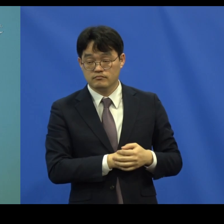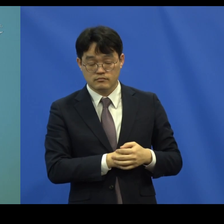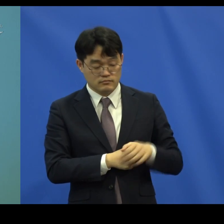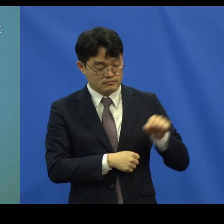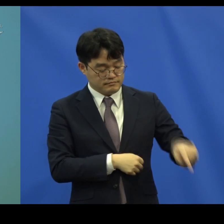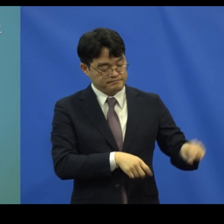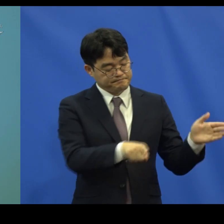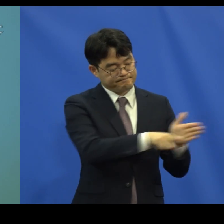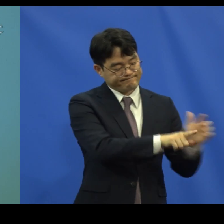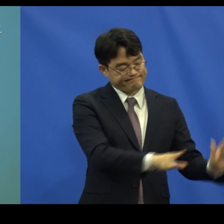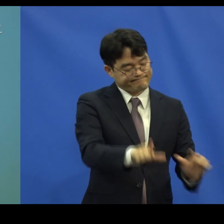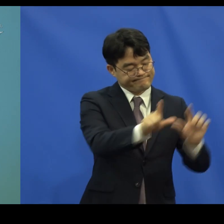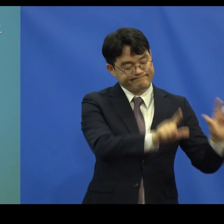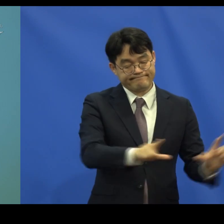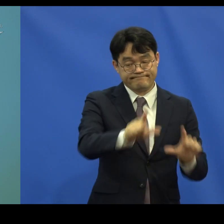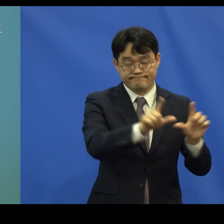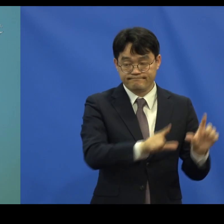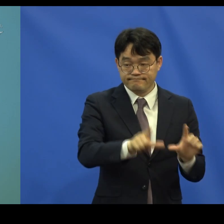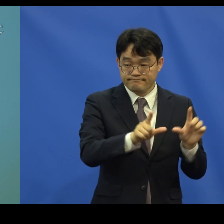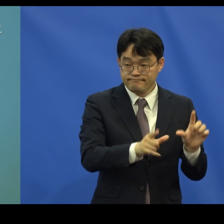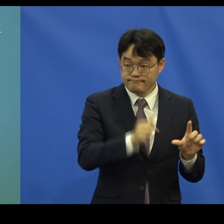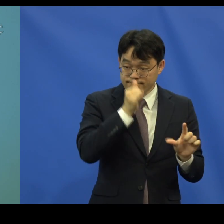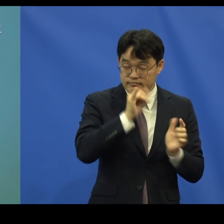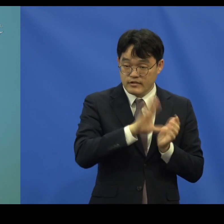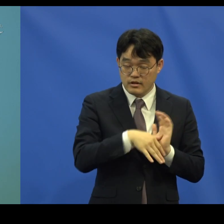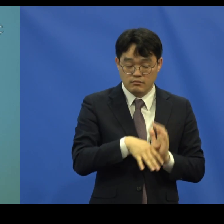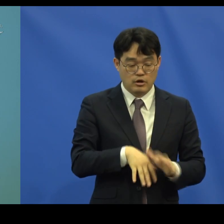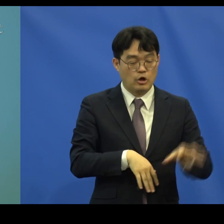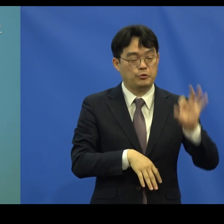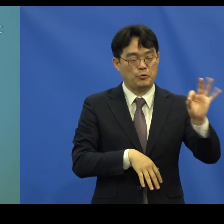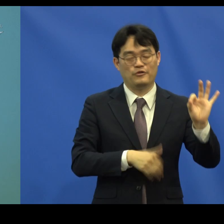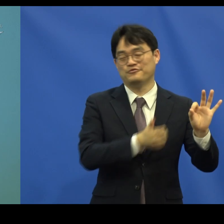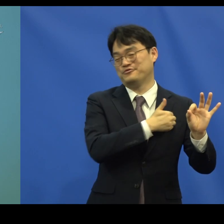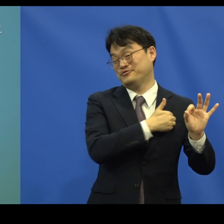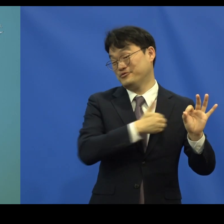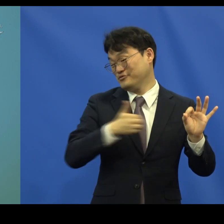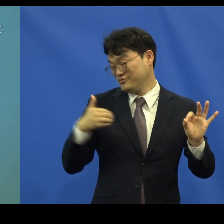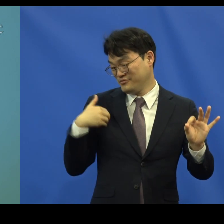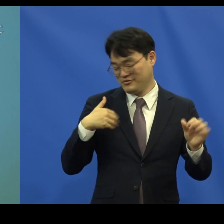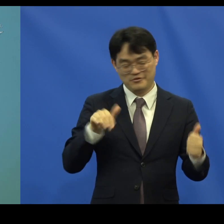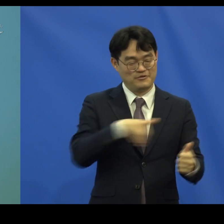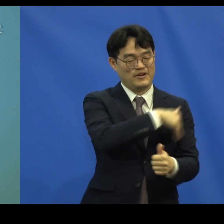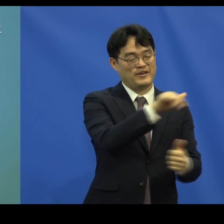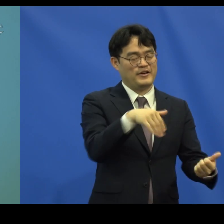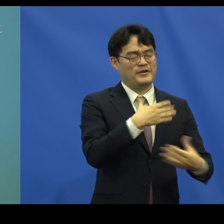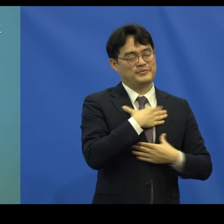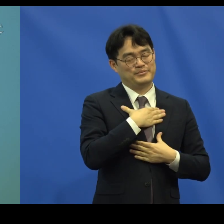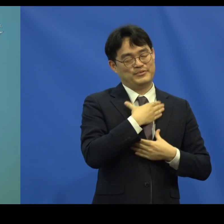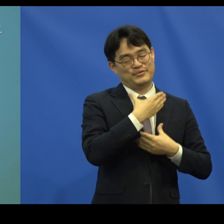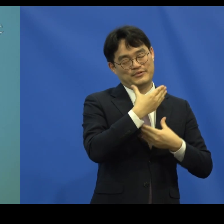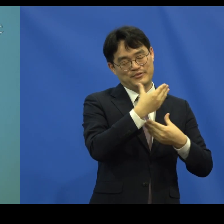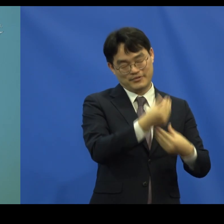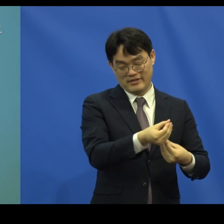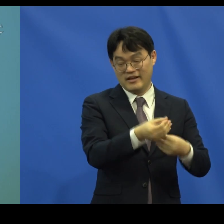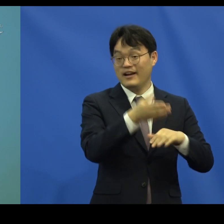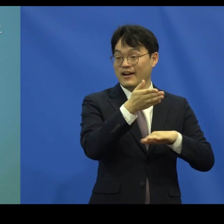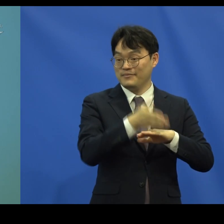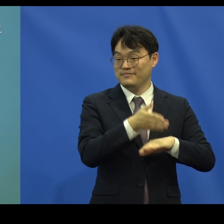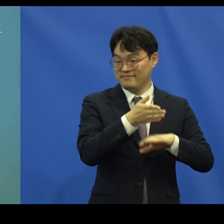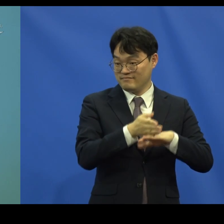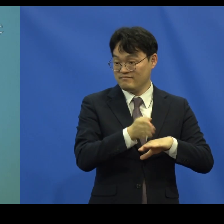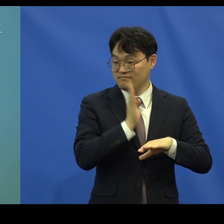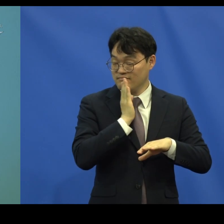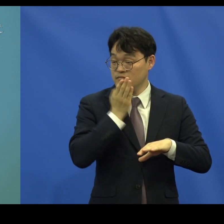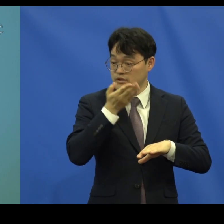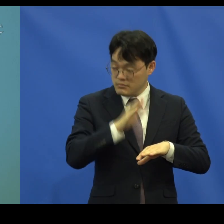신앙생활을 하던 그들에게, 여러분, 이 물질적이고 환경적으로 안정된 것은 참 감사하고 좋은 일인데